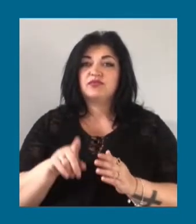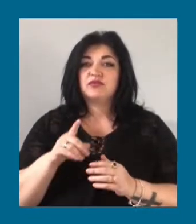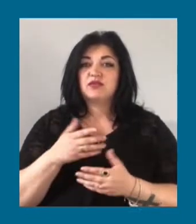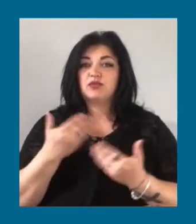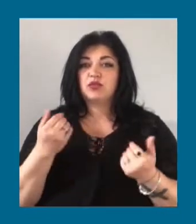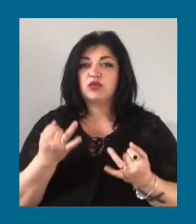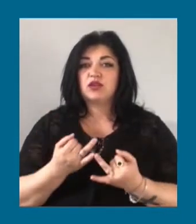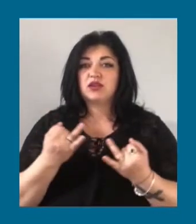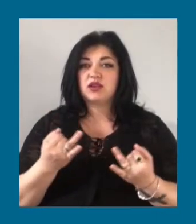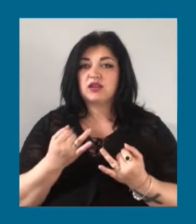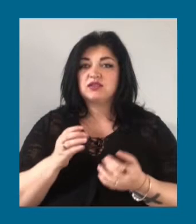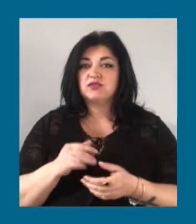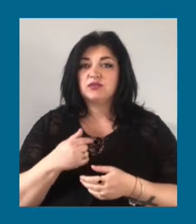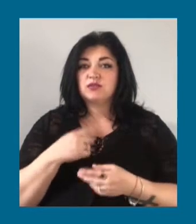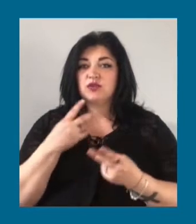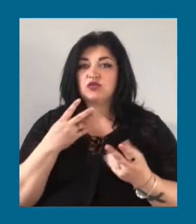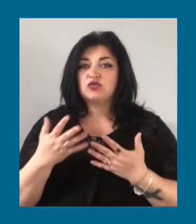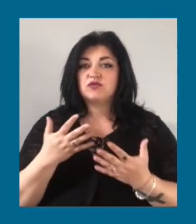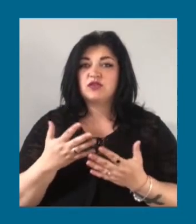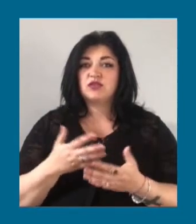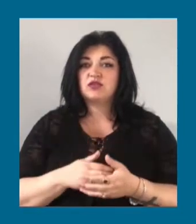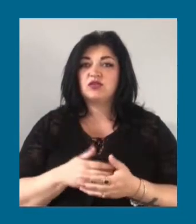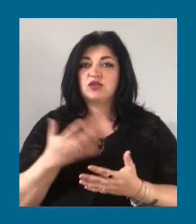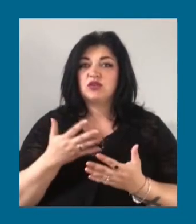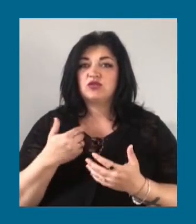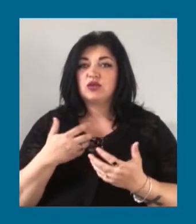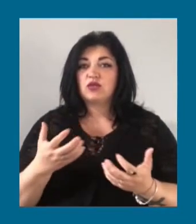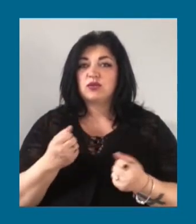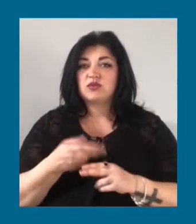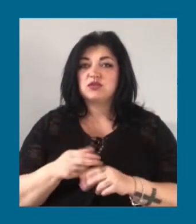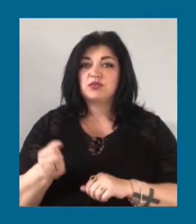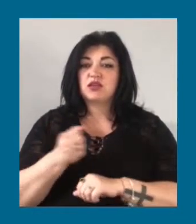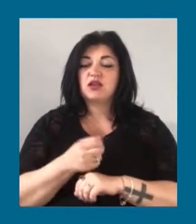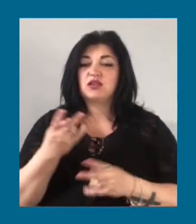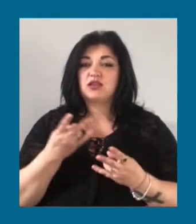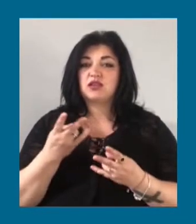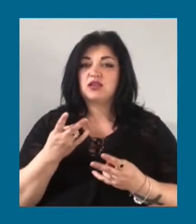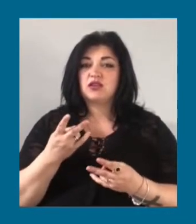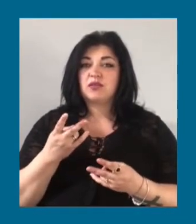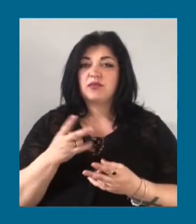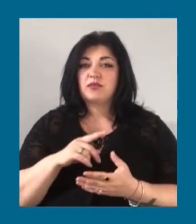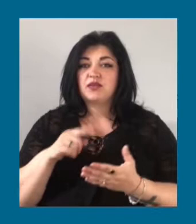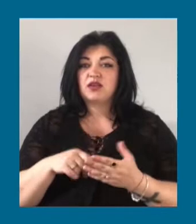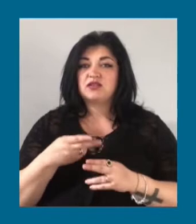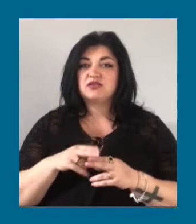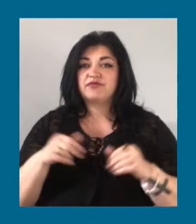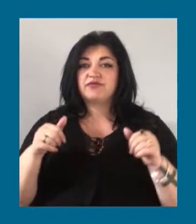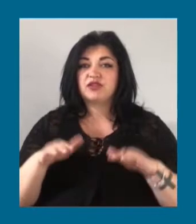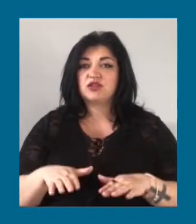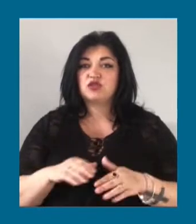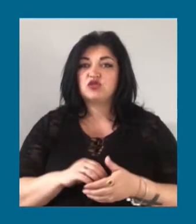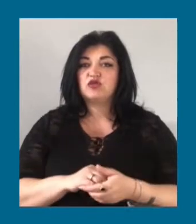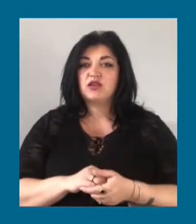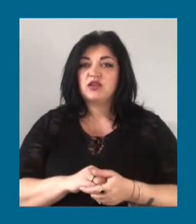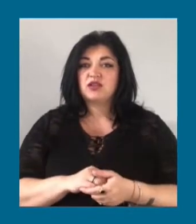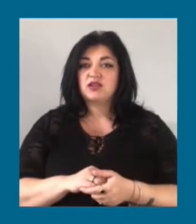мені очевидно, якщо я заступлю на цю посаду, доведеться це питання вирішувати. І найбільш прозорий спосіб –